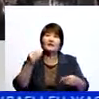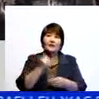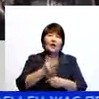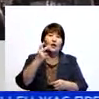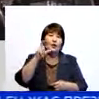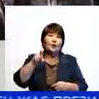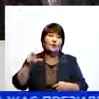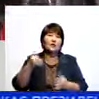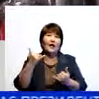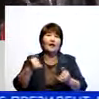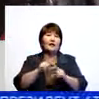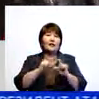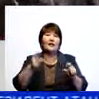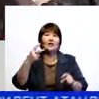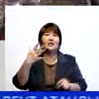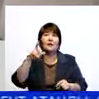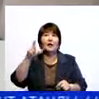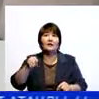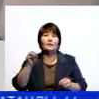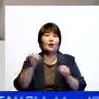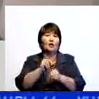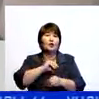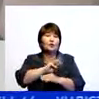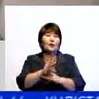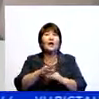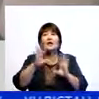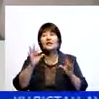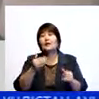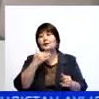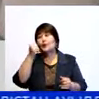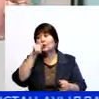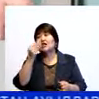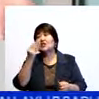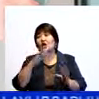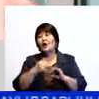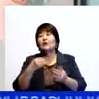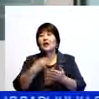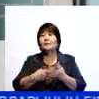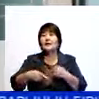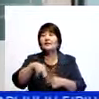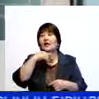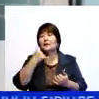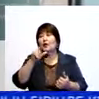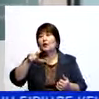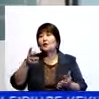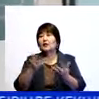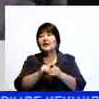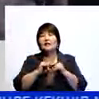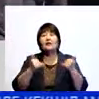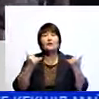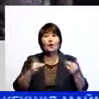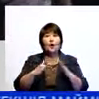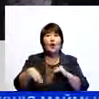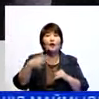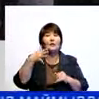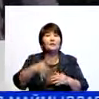200 кісіге арналған кешенде 25 адам тұрақты жұмыспен қамтылып отыр. Жалпы соңғы жылдары Шиелі ауданда бизнеске бет бұрған тұрғындардың саны артқан. Бүгінде